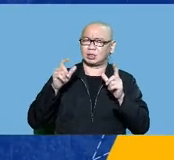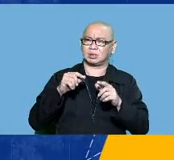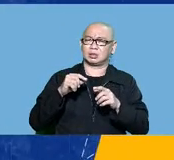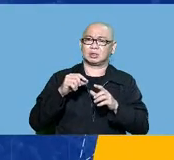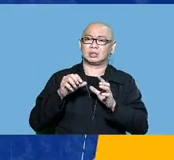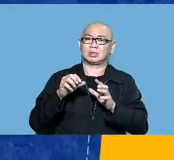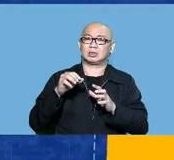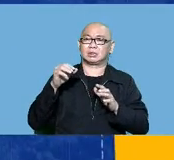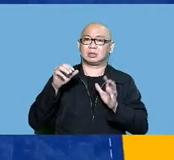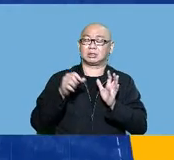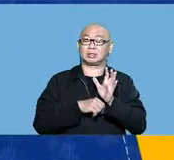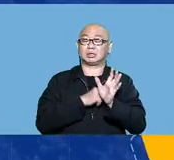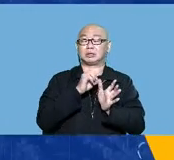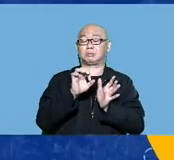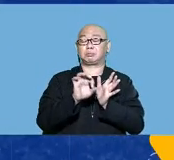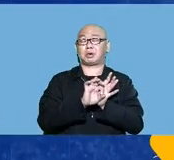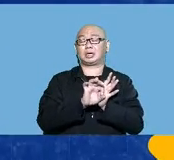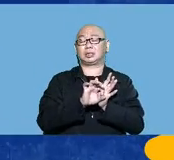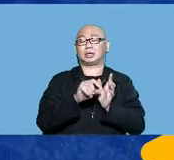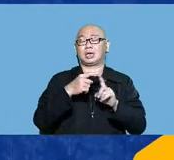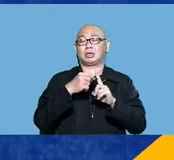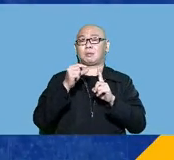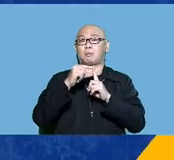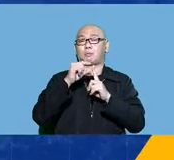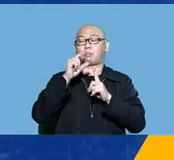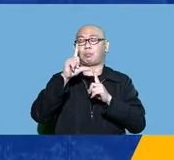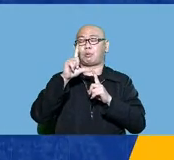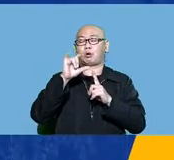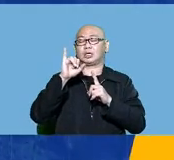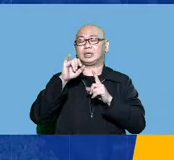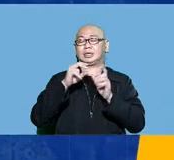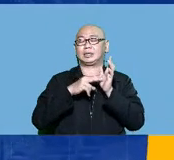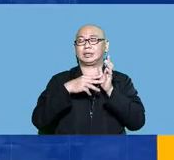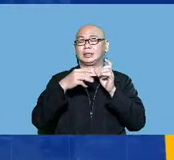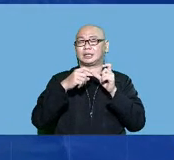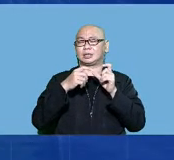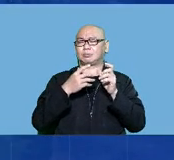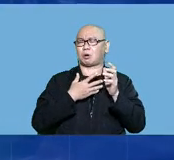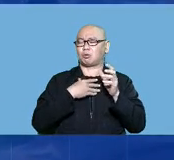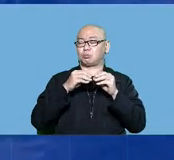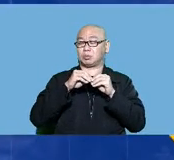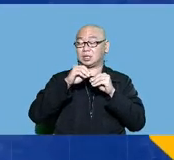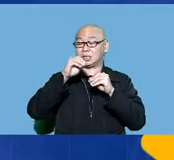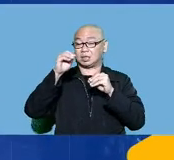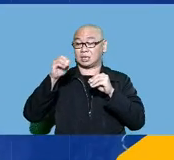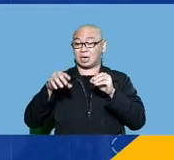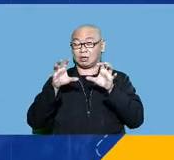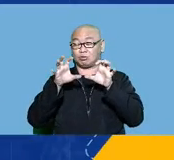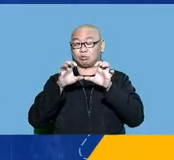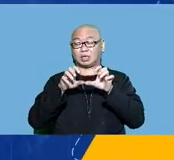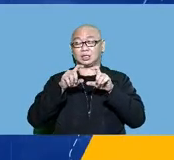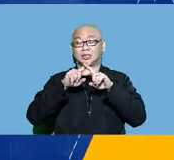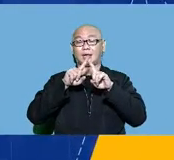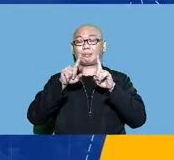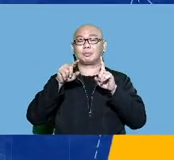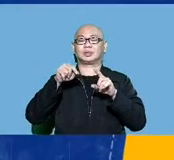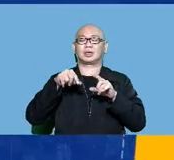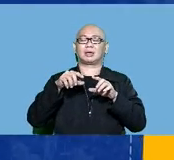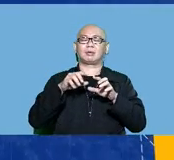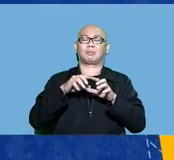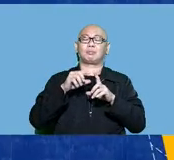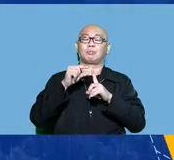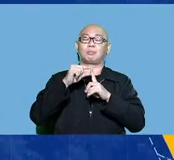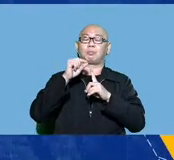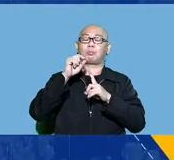dari Polines yang tadinya mau pindah, sesungguhnya mau pindah ke UNES, tetapi ternyata sekarang Polines